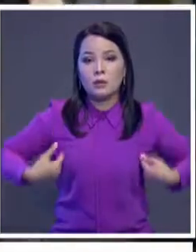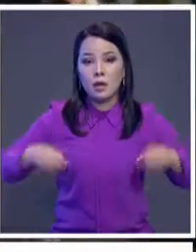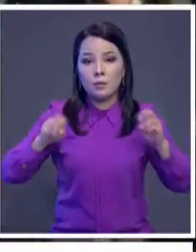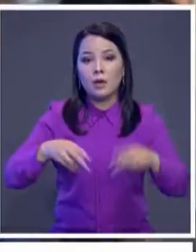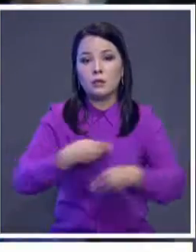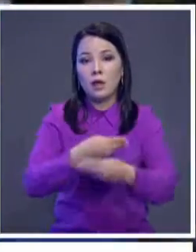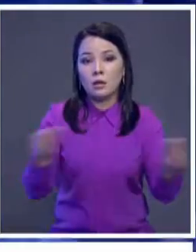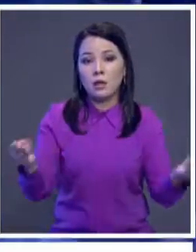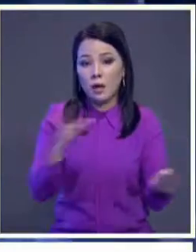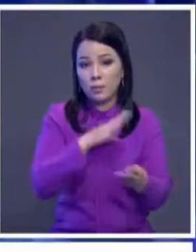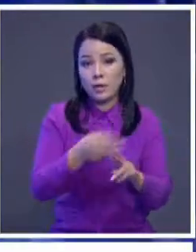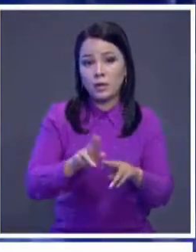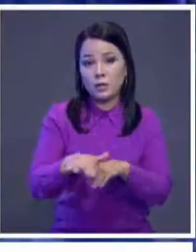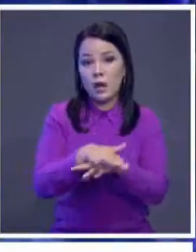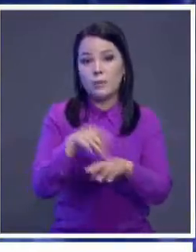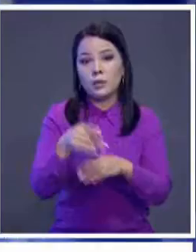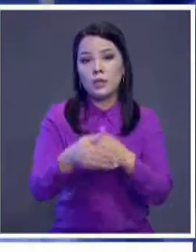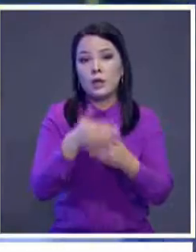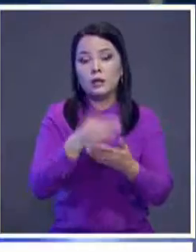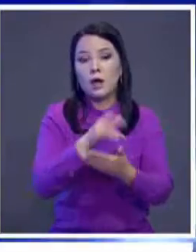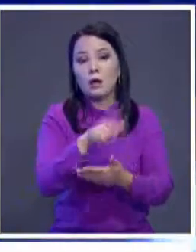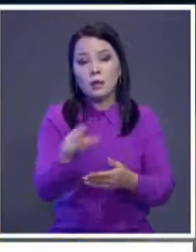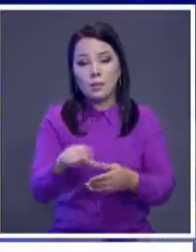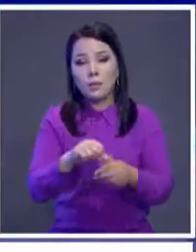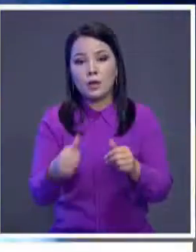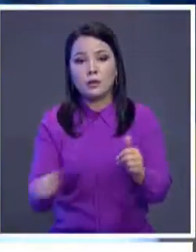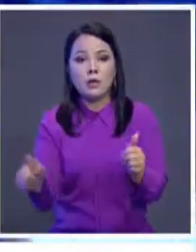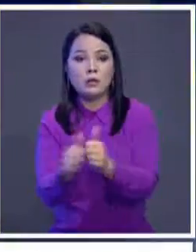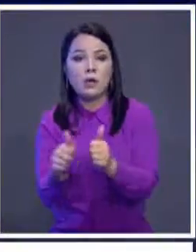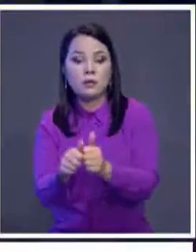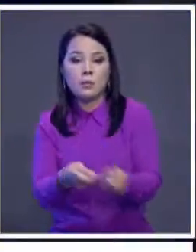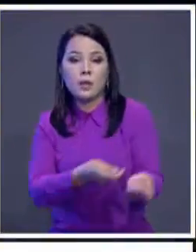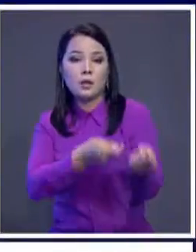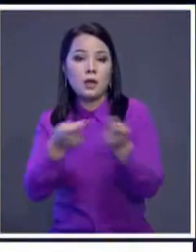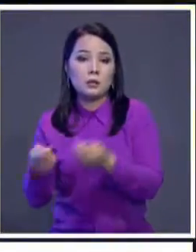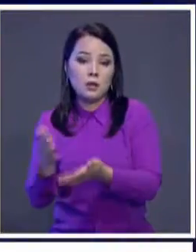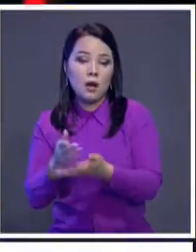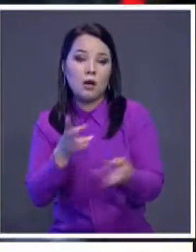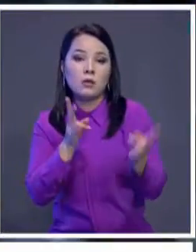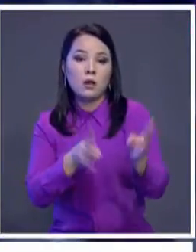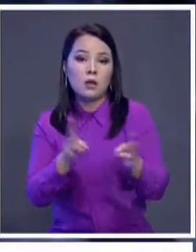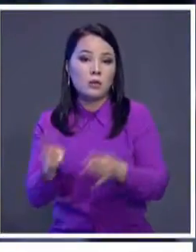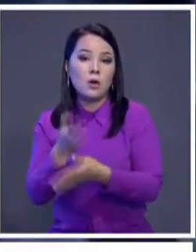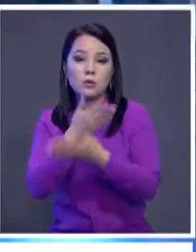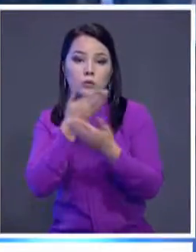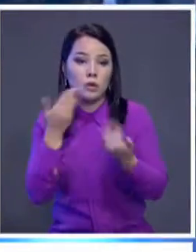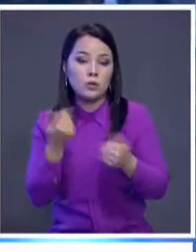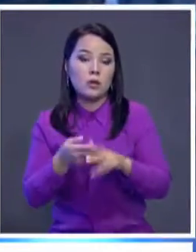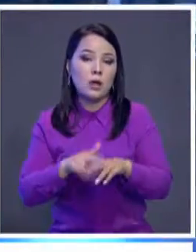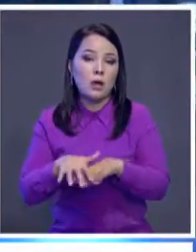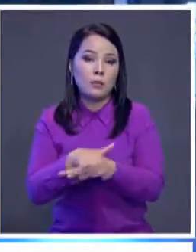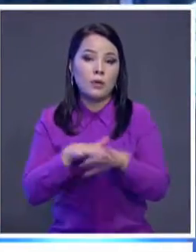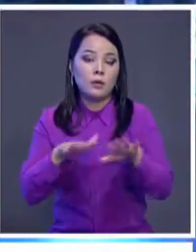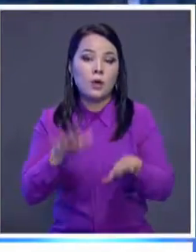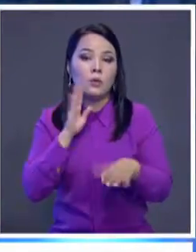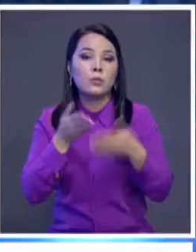Көп кешікпей бортта болған мыңнан астам адам жағаға жеткізілді. Оқиға кезінде ешкім зардап шеккен жоқ. Өрт су